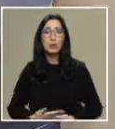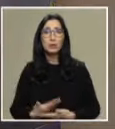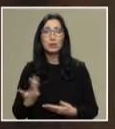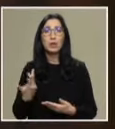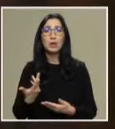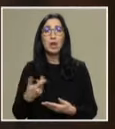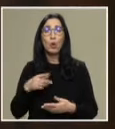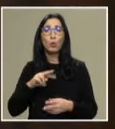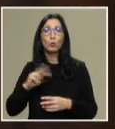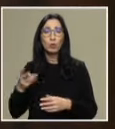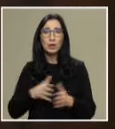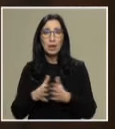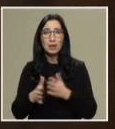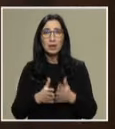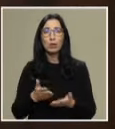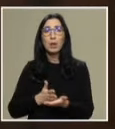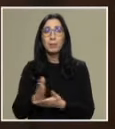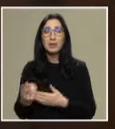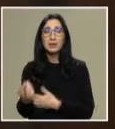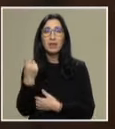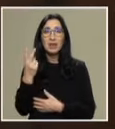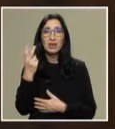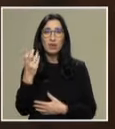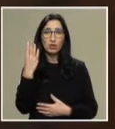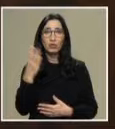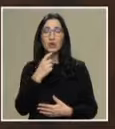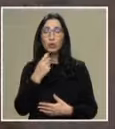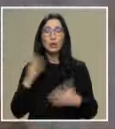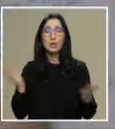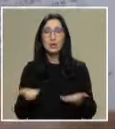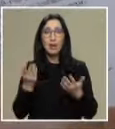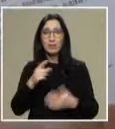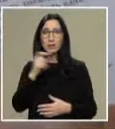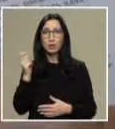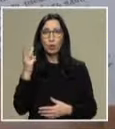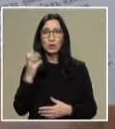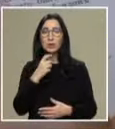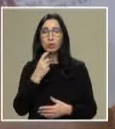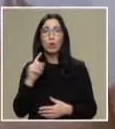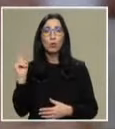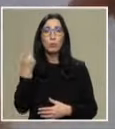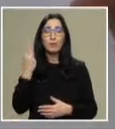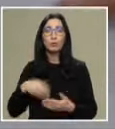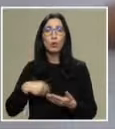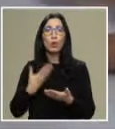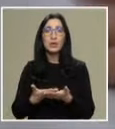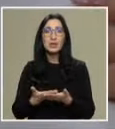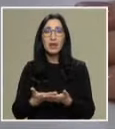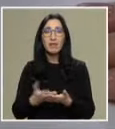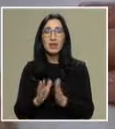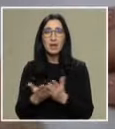другите нации. През 2024 година стават 130 години от първото издаване на